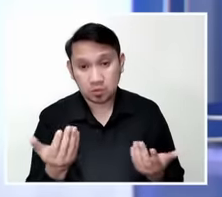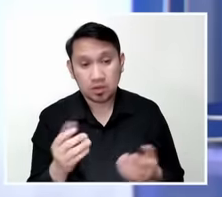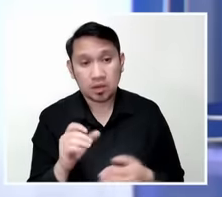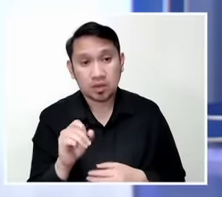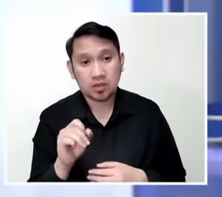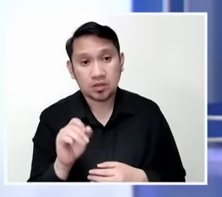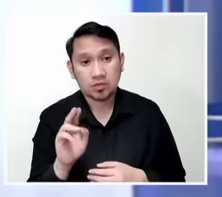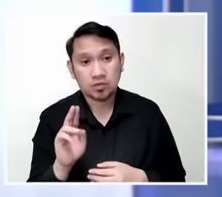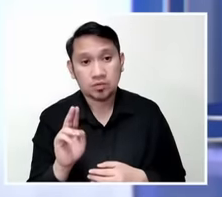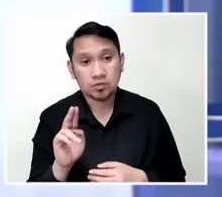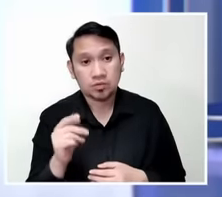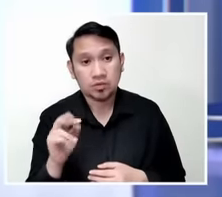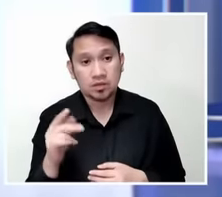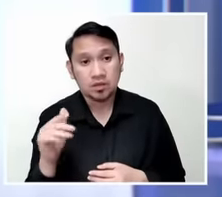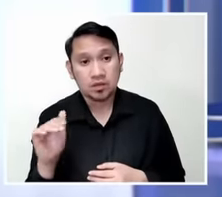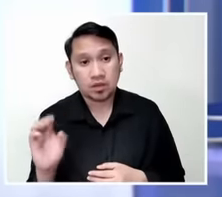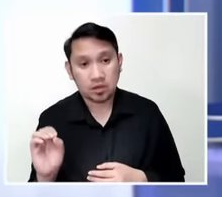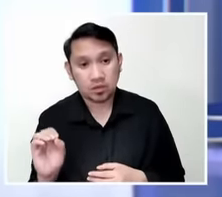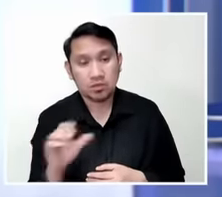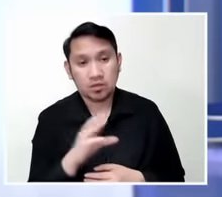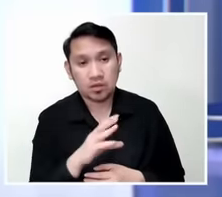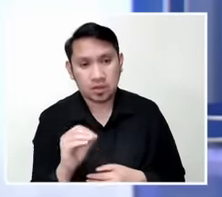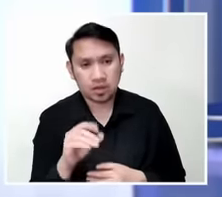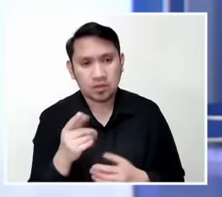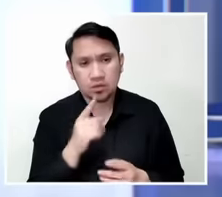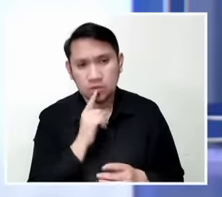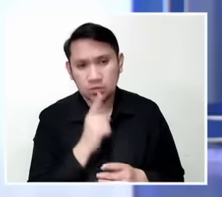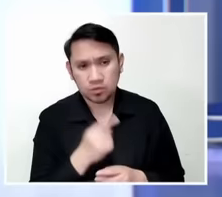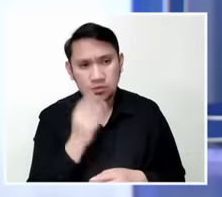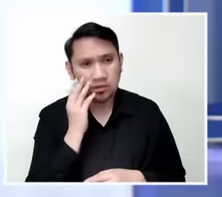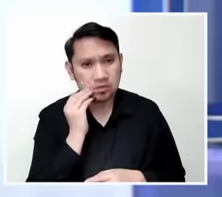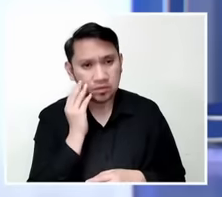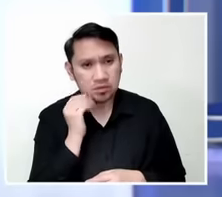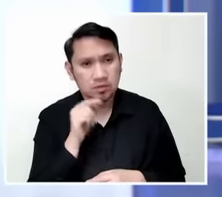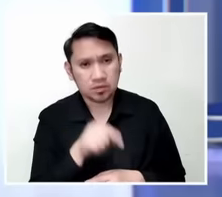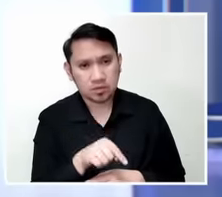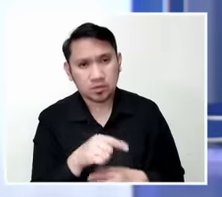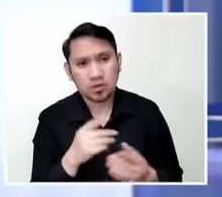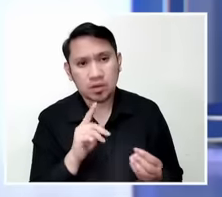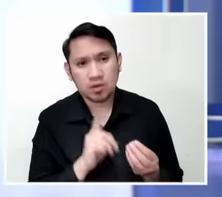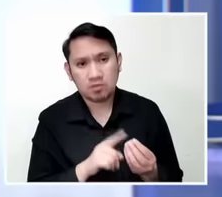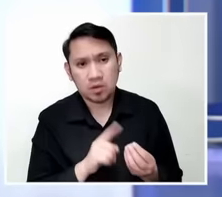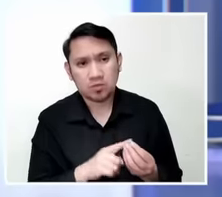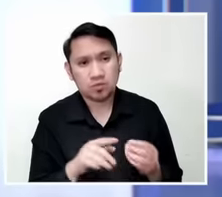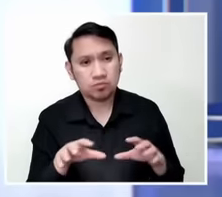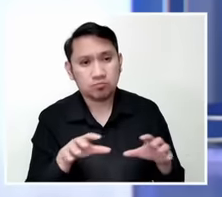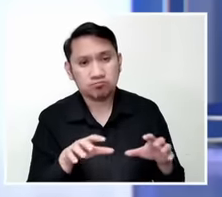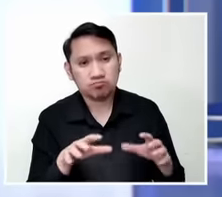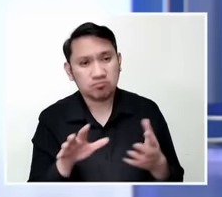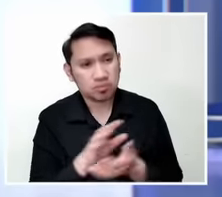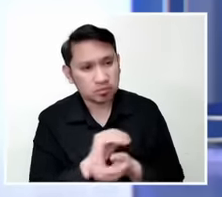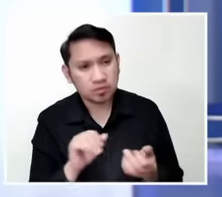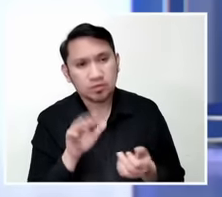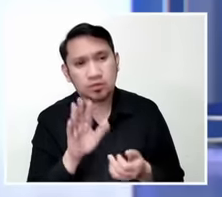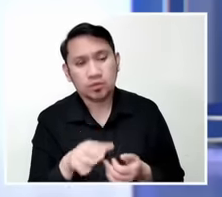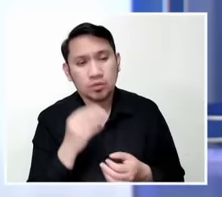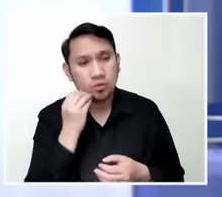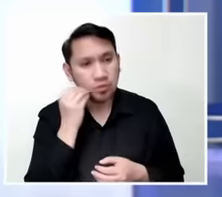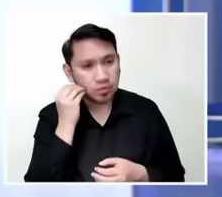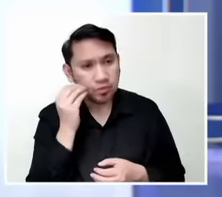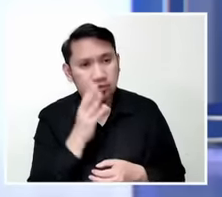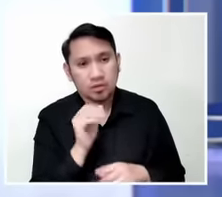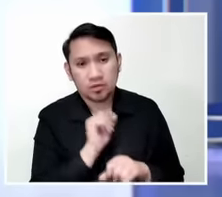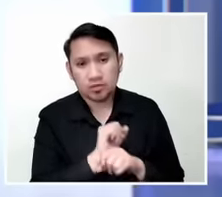Sur, patuloy na iniinda ng mga apektadong residente ang naging pinsala nito sa kanilang mga tahanan at hanap